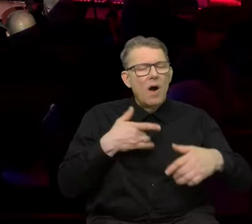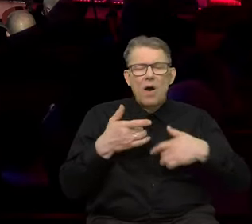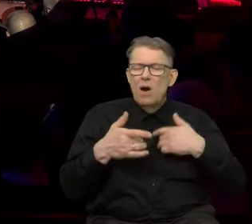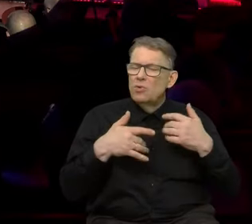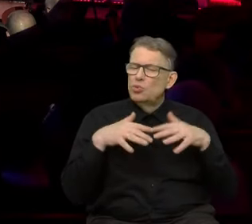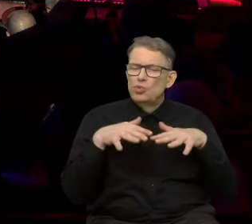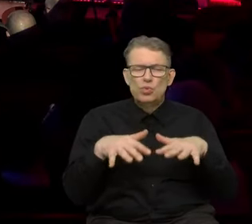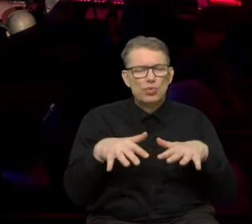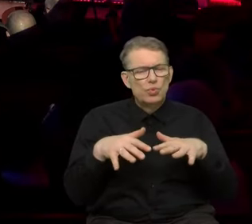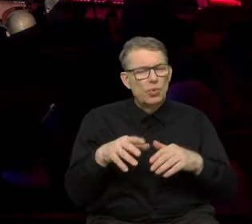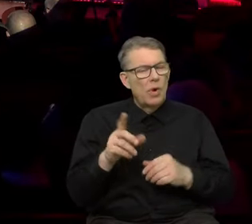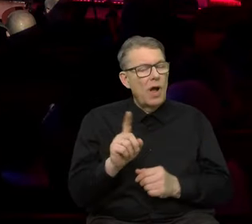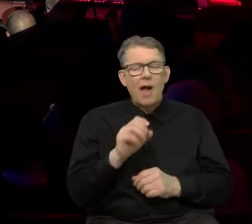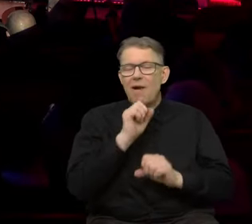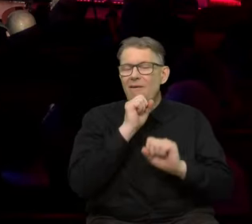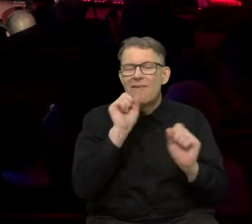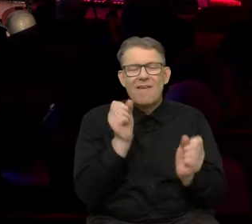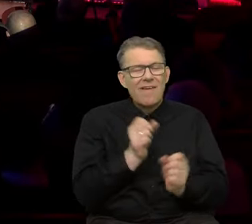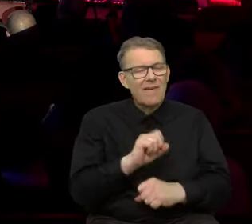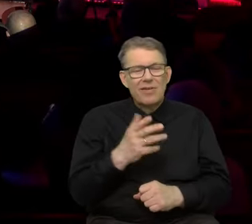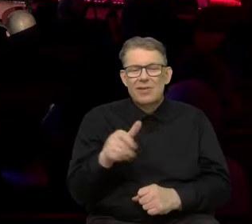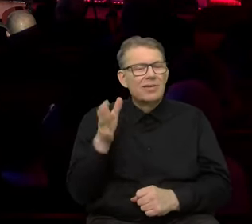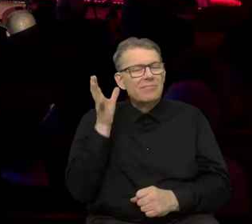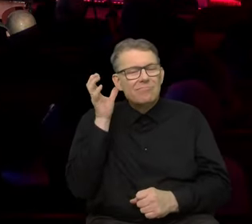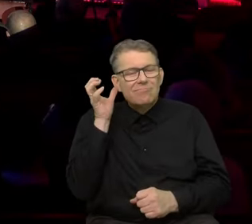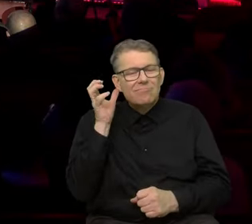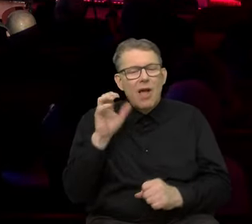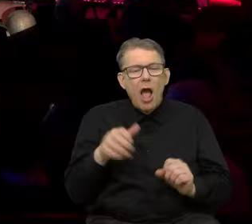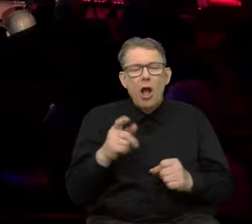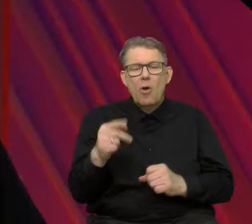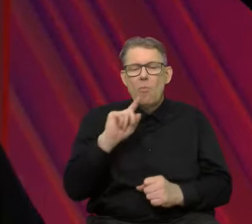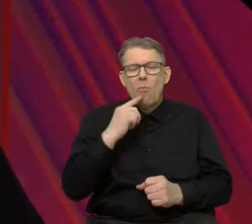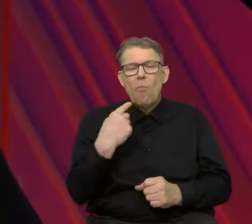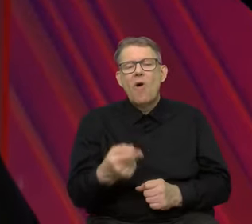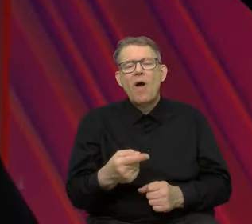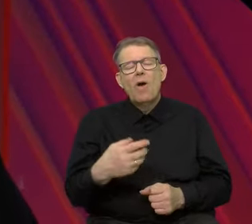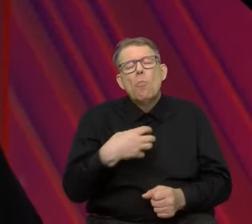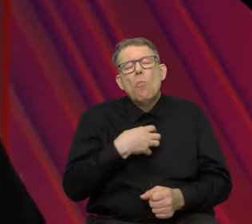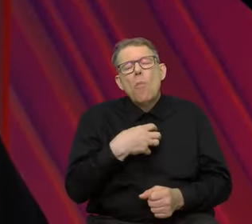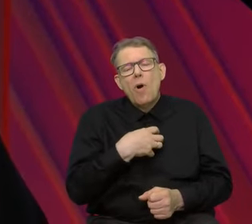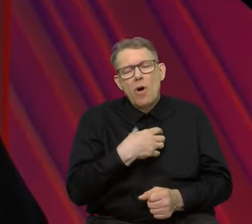dużo, ale nigdy nie słyszałam, żeby powiedział, że mnie coś boli, że